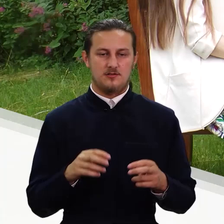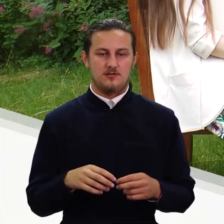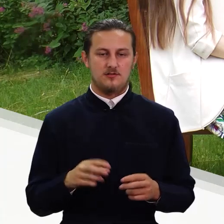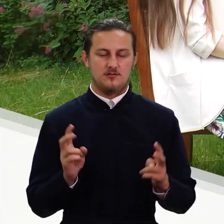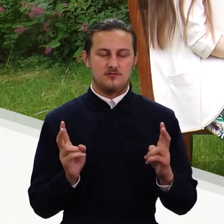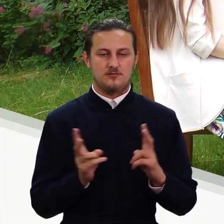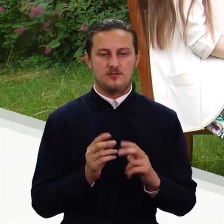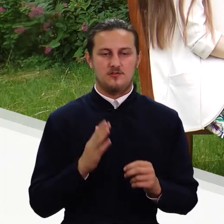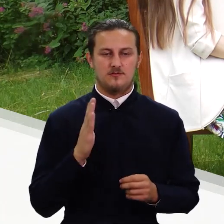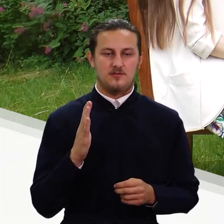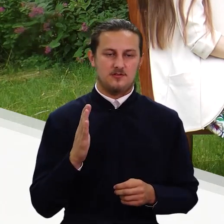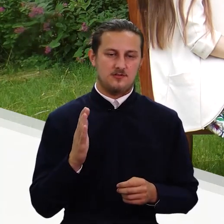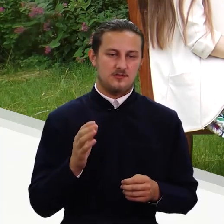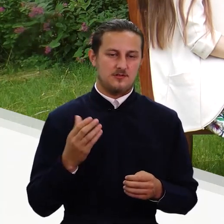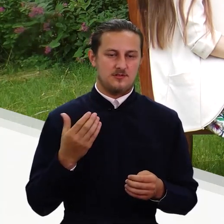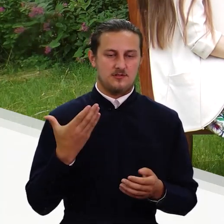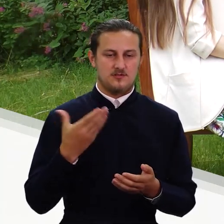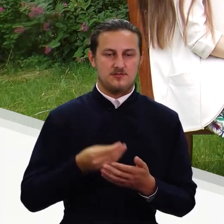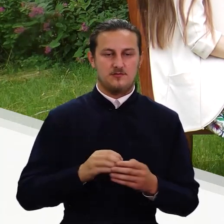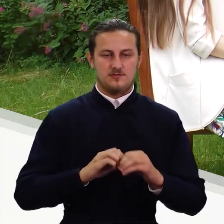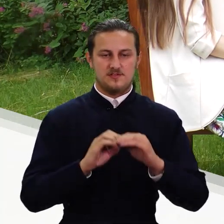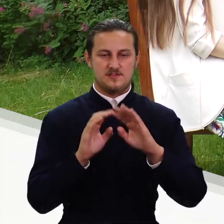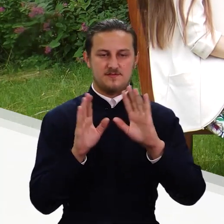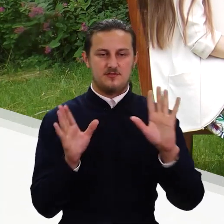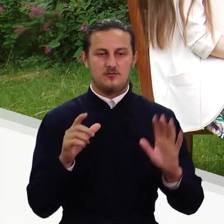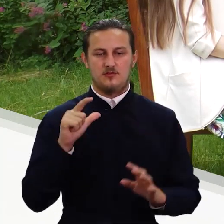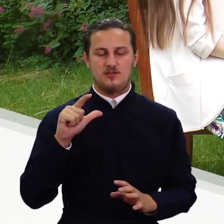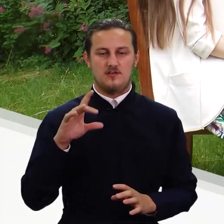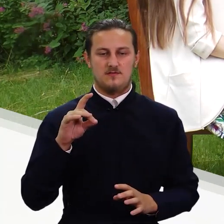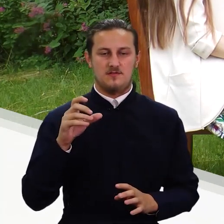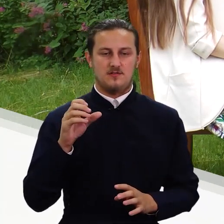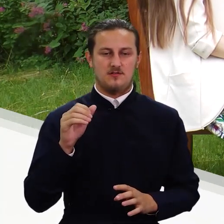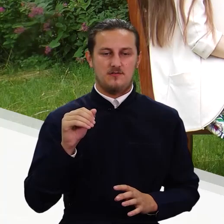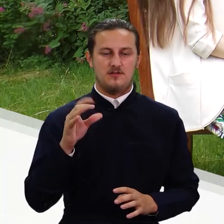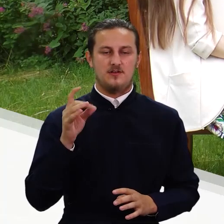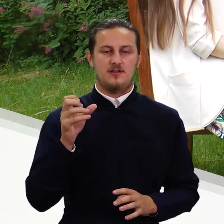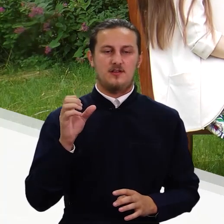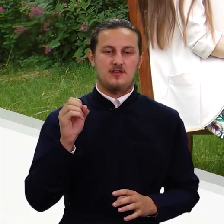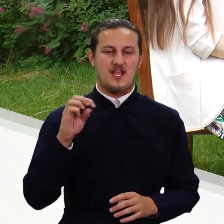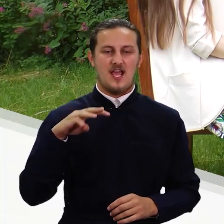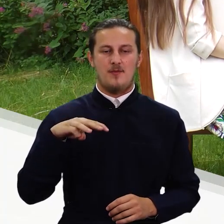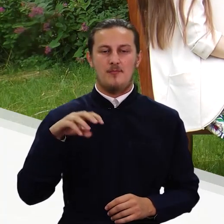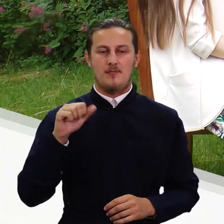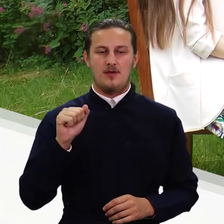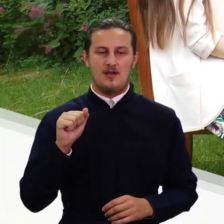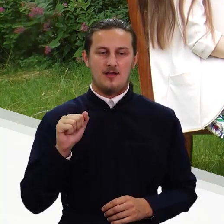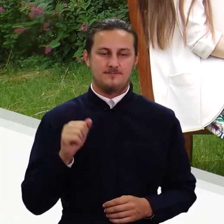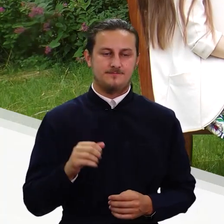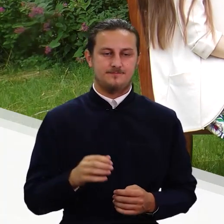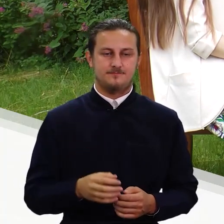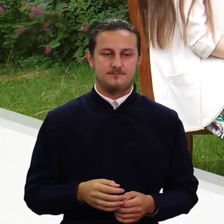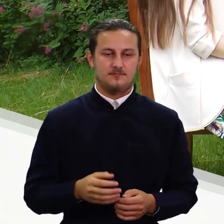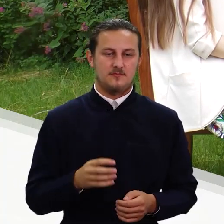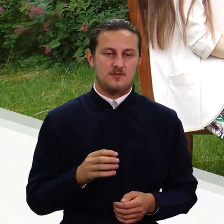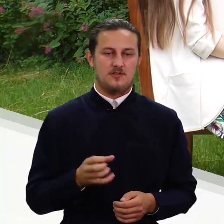до нього підійшов учень, сказав: «Отче, як молитися? Я буваю сумним, я буваю злим, я